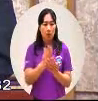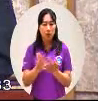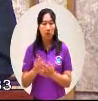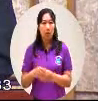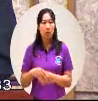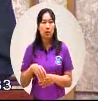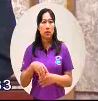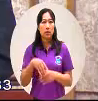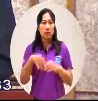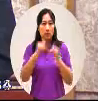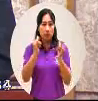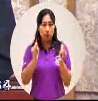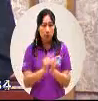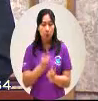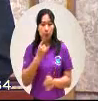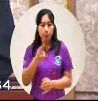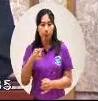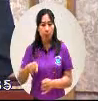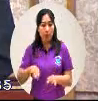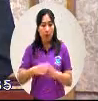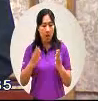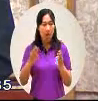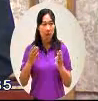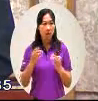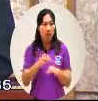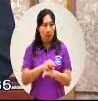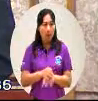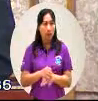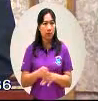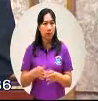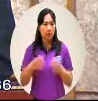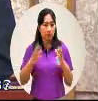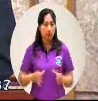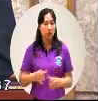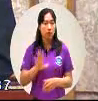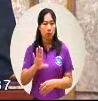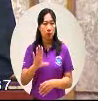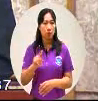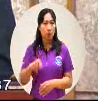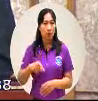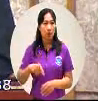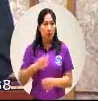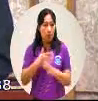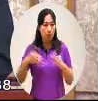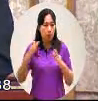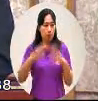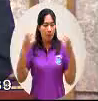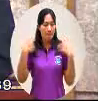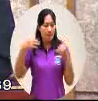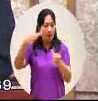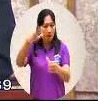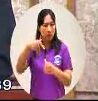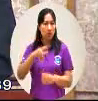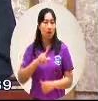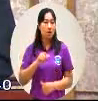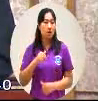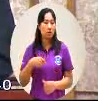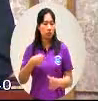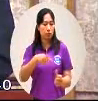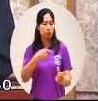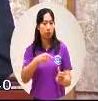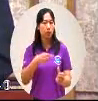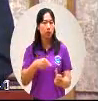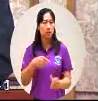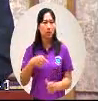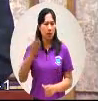就由校长再去找那么经过认证合格的这个老的师资人来学校上课。所以我之前到纳马夏国中去看，我特别去